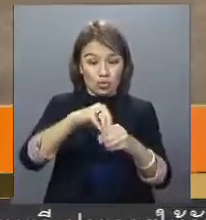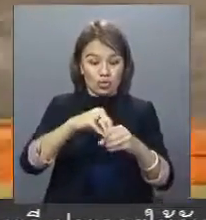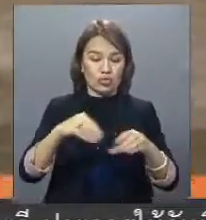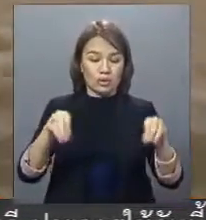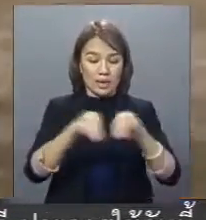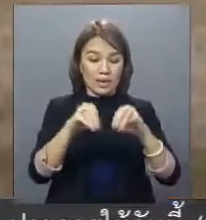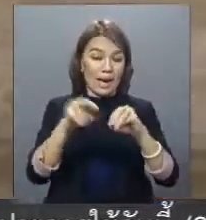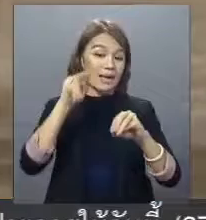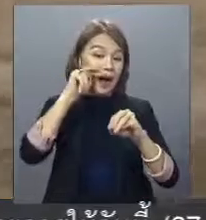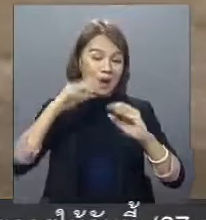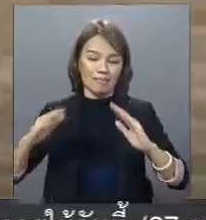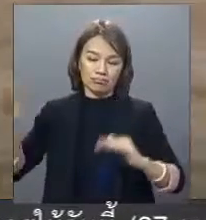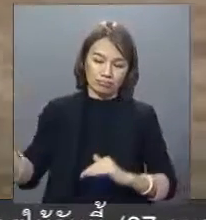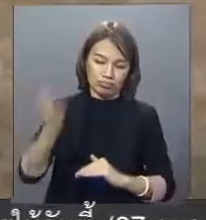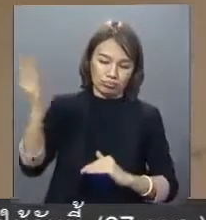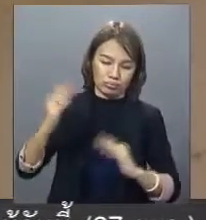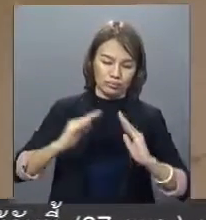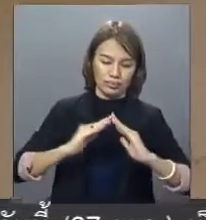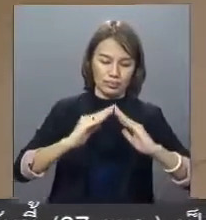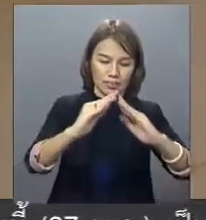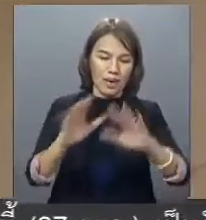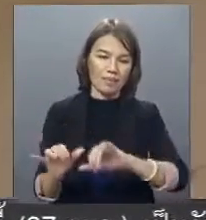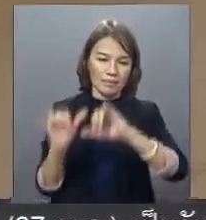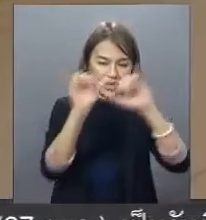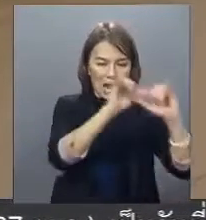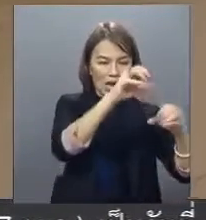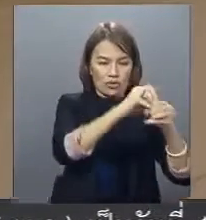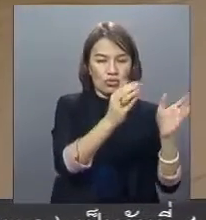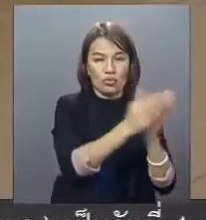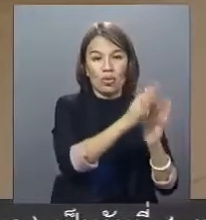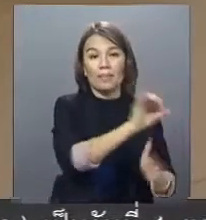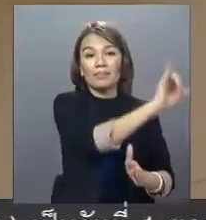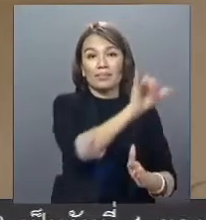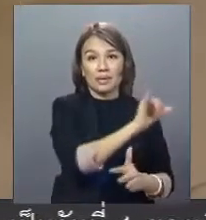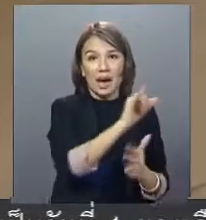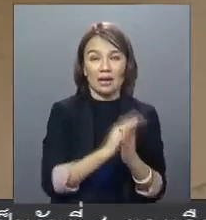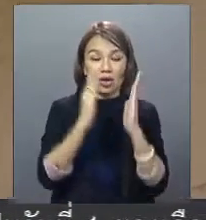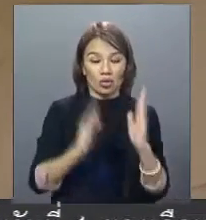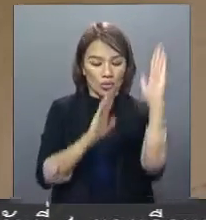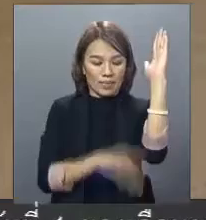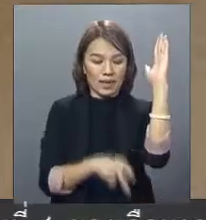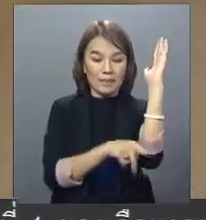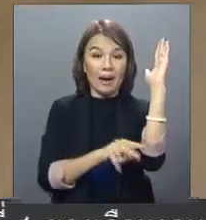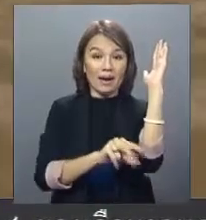ขนย้ายข้าวของและอพยพไปอยู่ที่บ้านญาติขณะที่ทางจังหวัดพังงาเร่งนำเครื่องจักรก